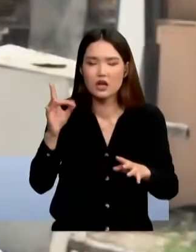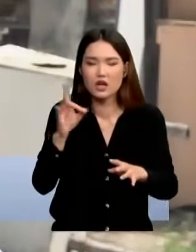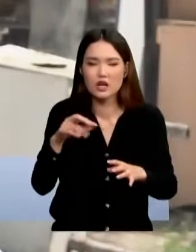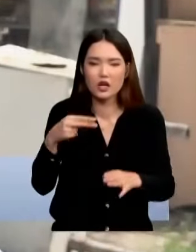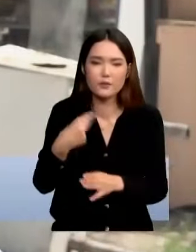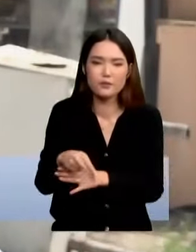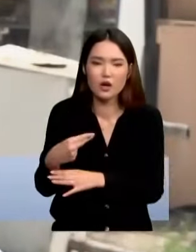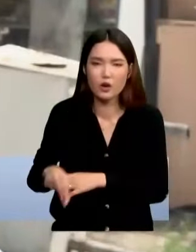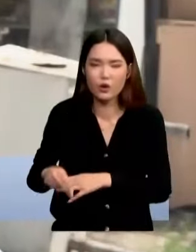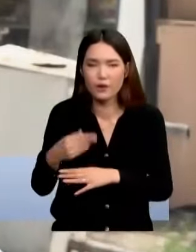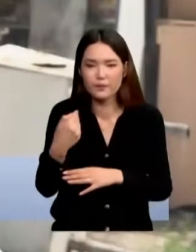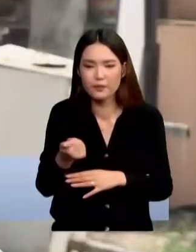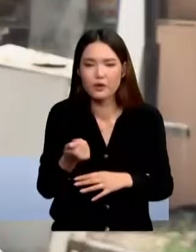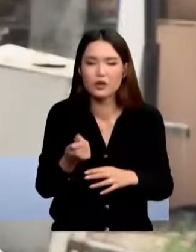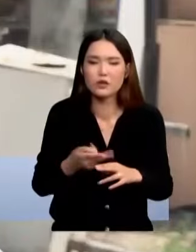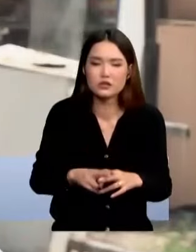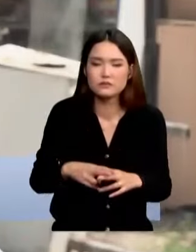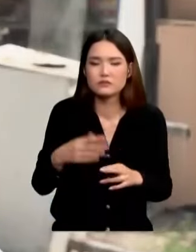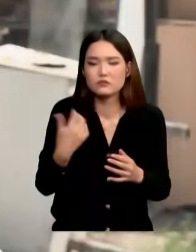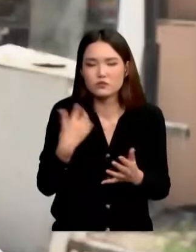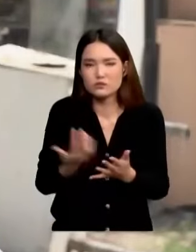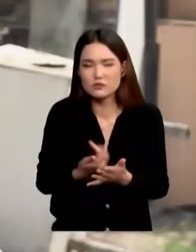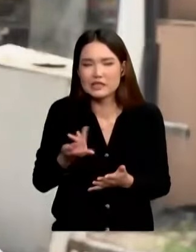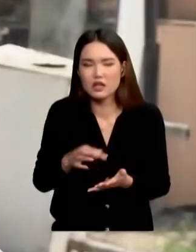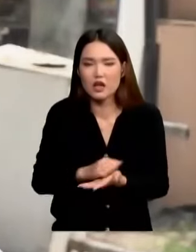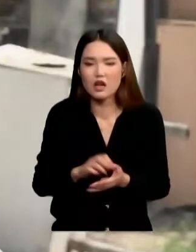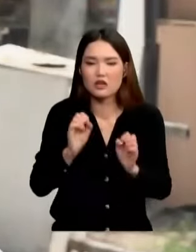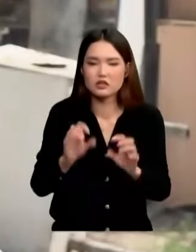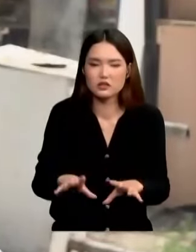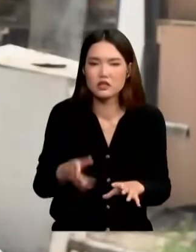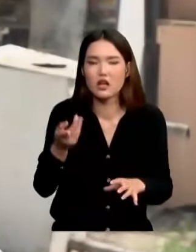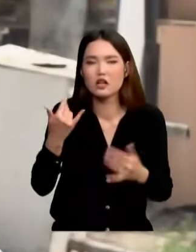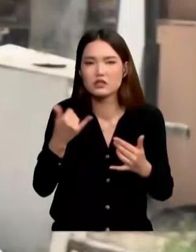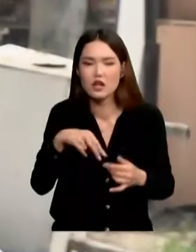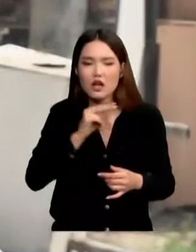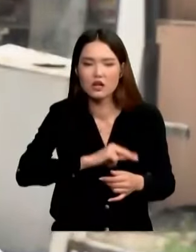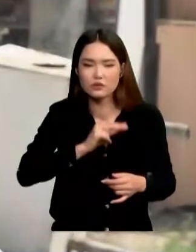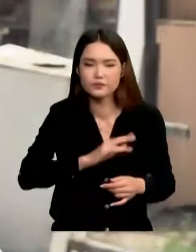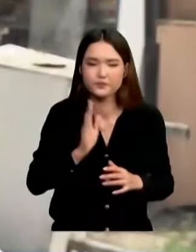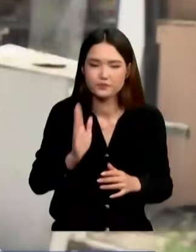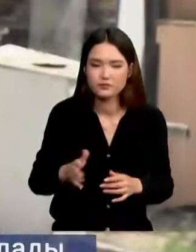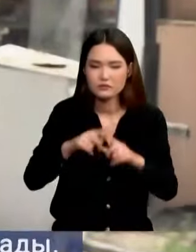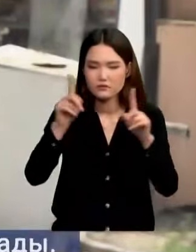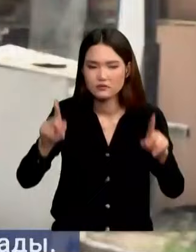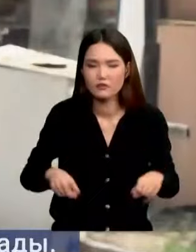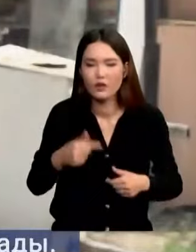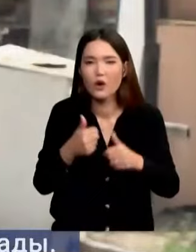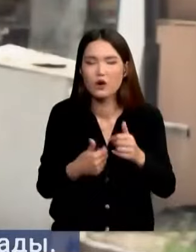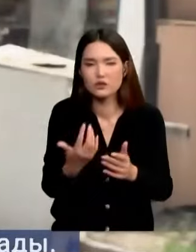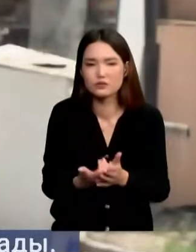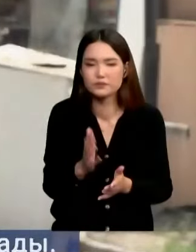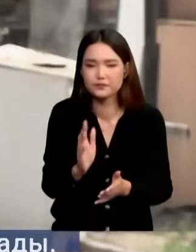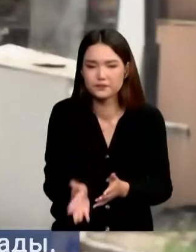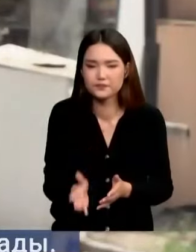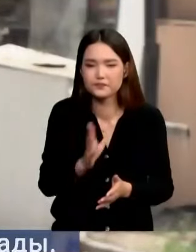социально населени кото стоят в очереди на получение жилья в рада запо